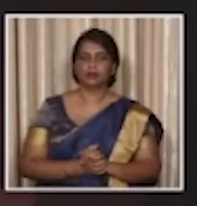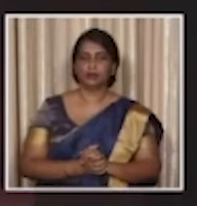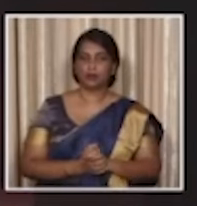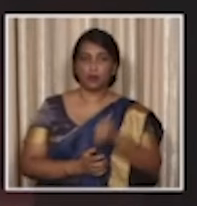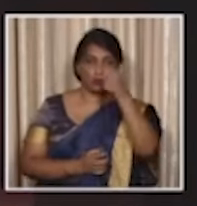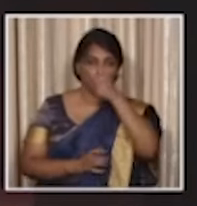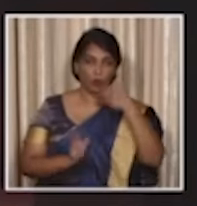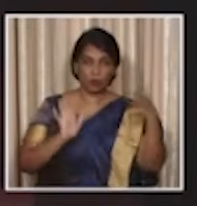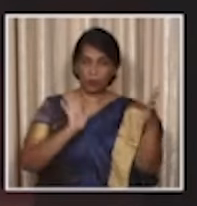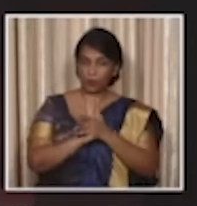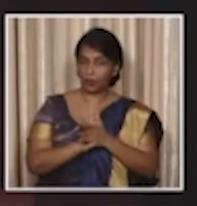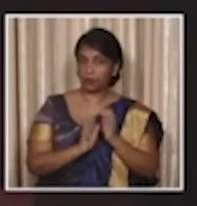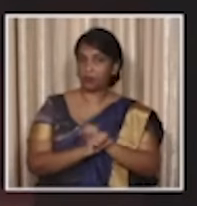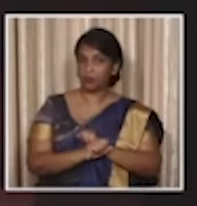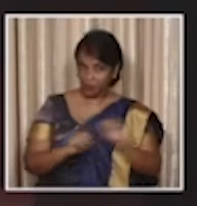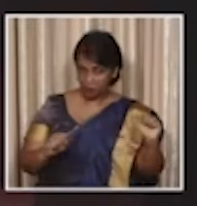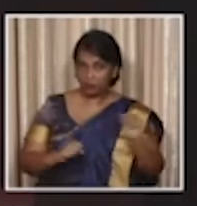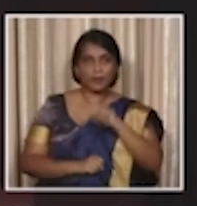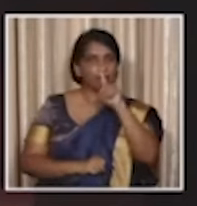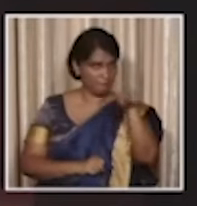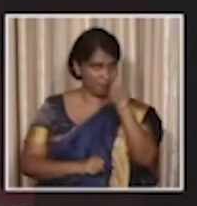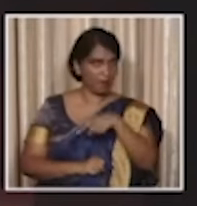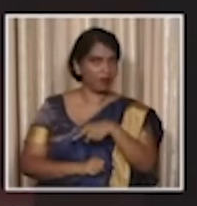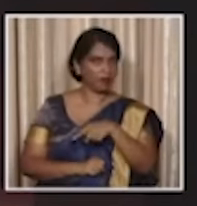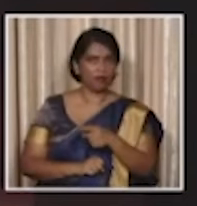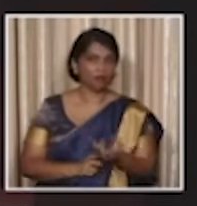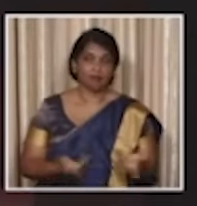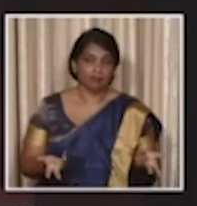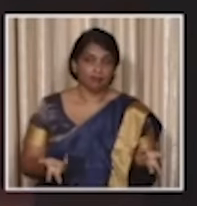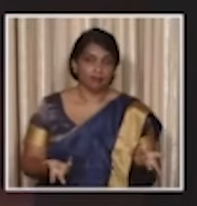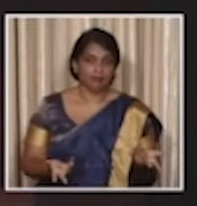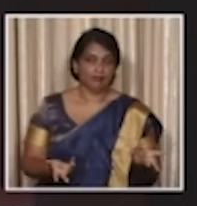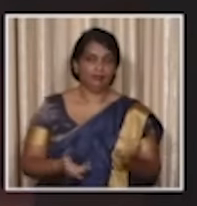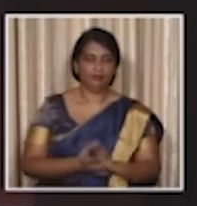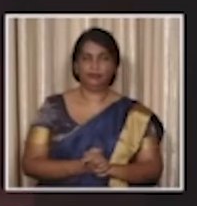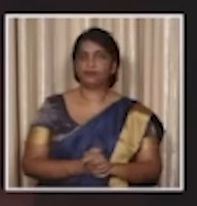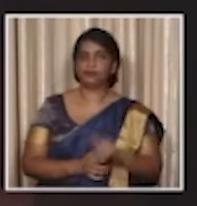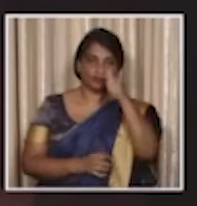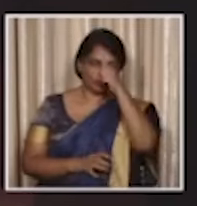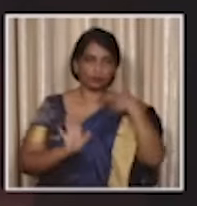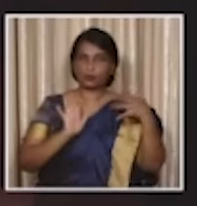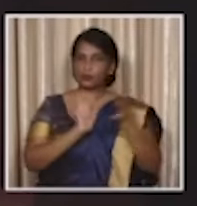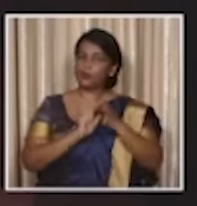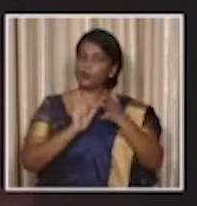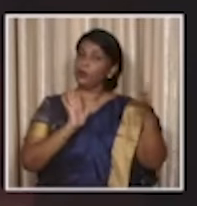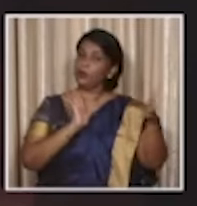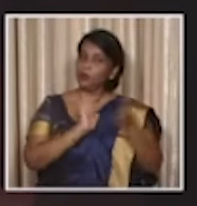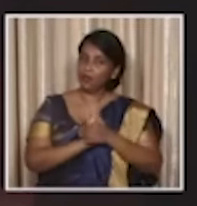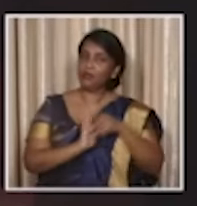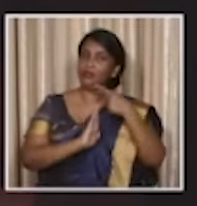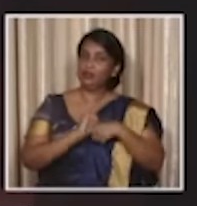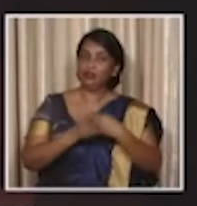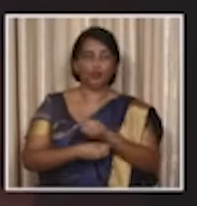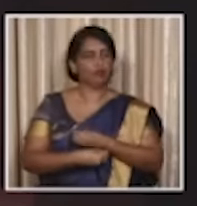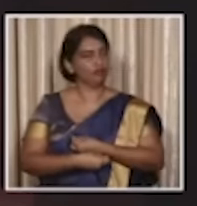හොරු එක්ක එක්කහුවුන් නැති එක වරදක් කියලා. කොහොමද වැඩේ? හොරු එක්ක එක්කහුව වෙලා රට